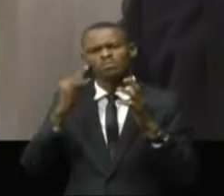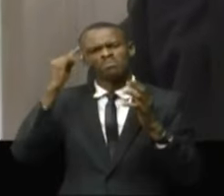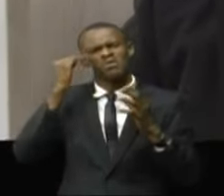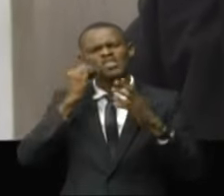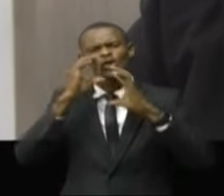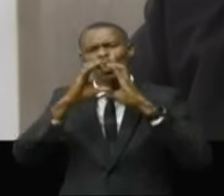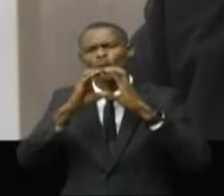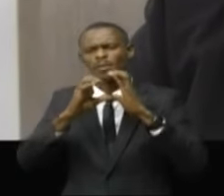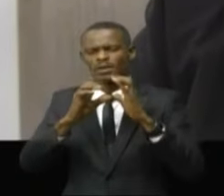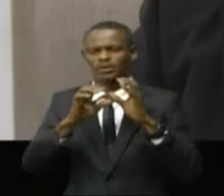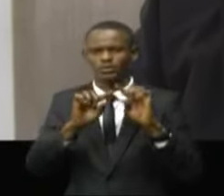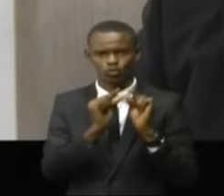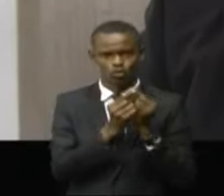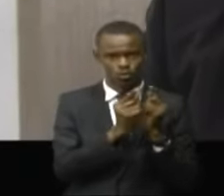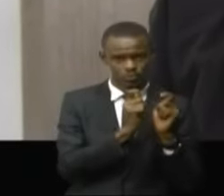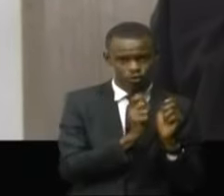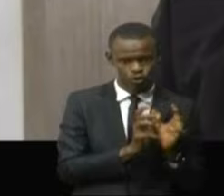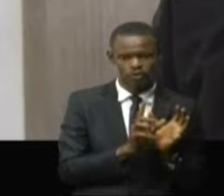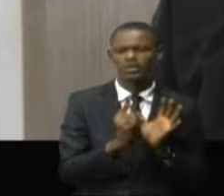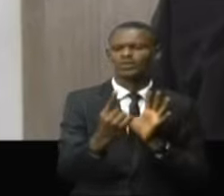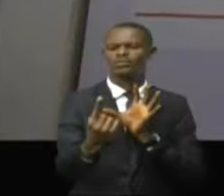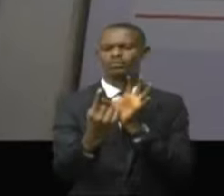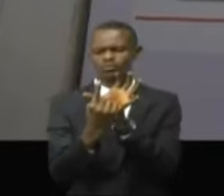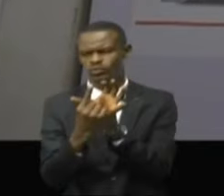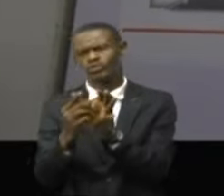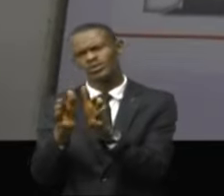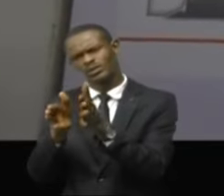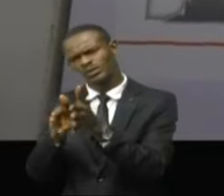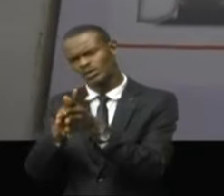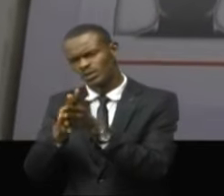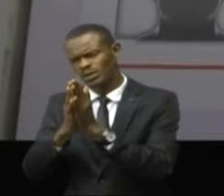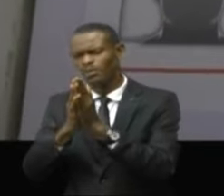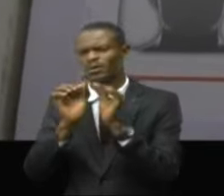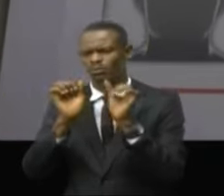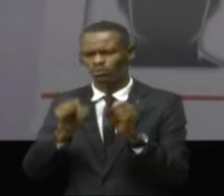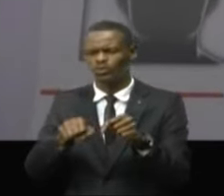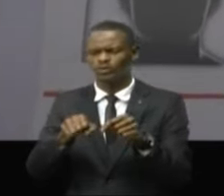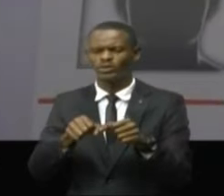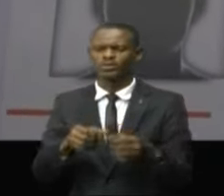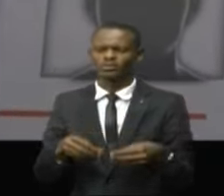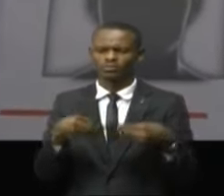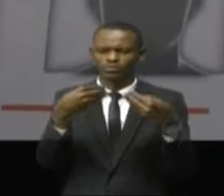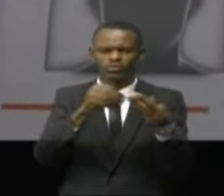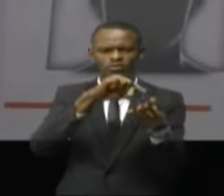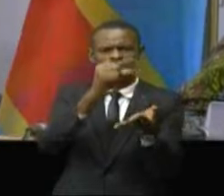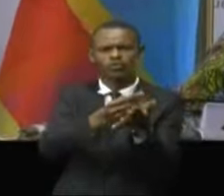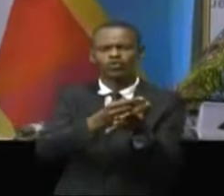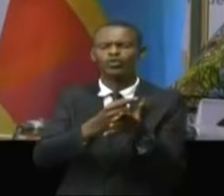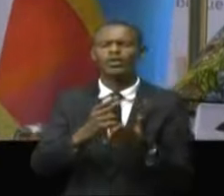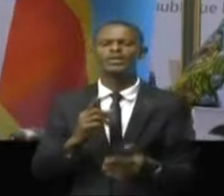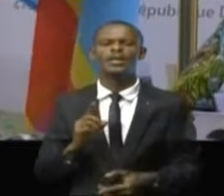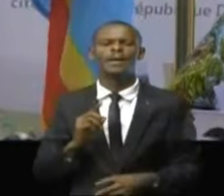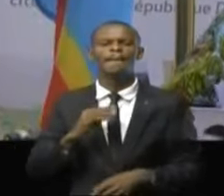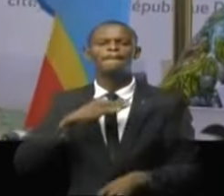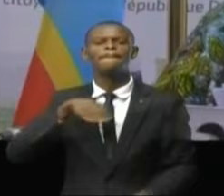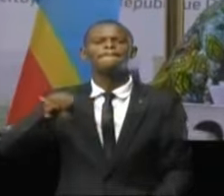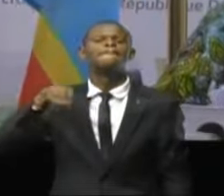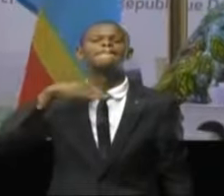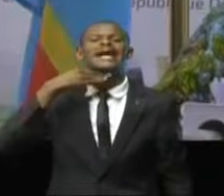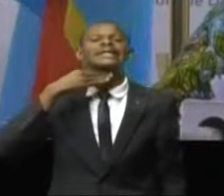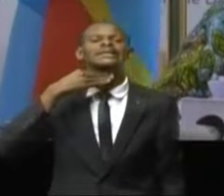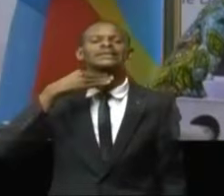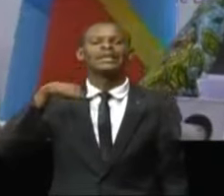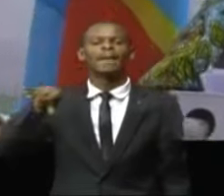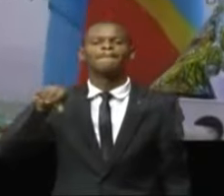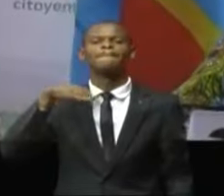ces journalistes au rang de martyrs de la liberté de la presse. C'est avec une grande émotion que je me tiens au niveau de cette tribune